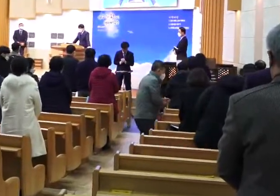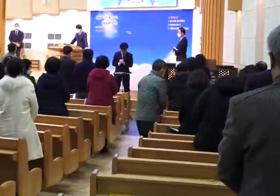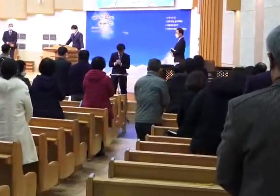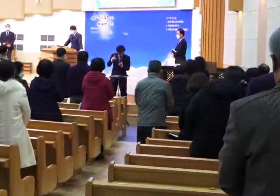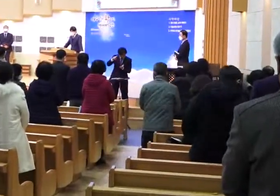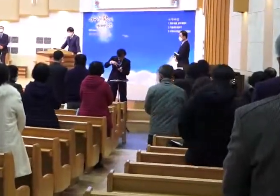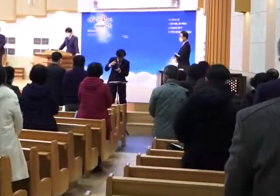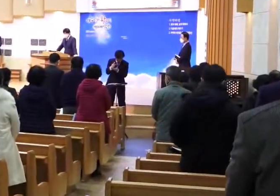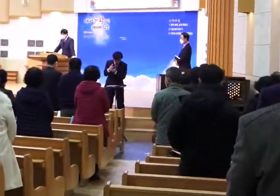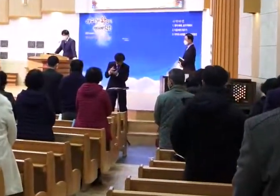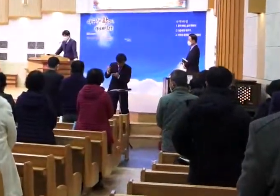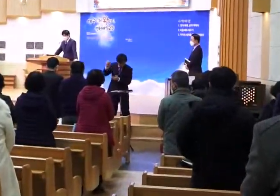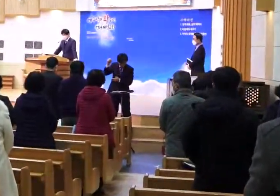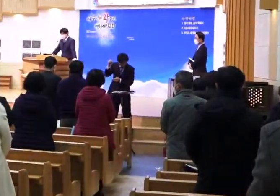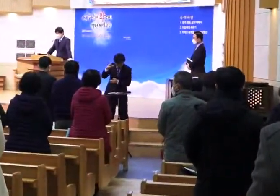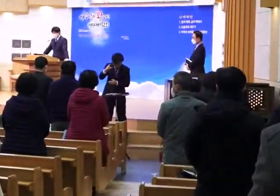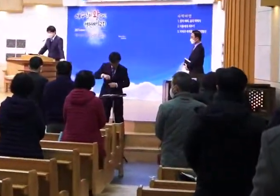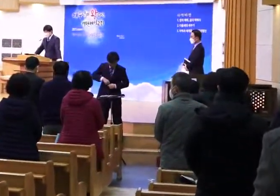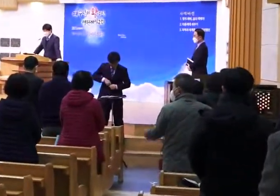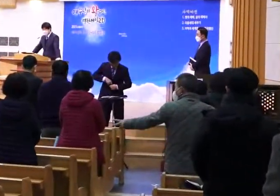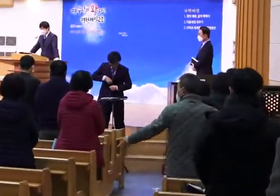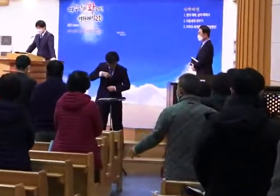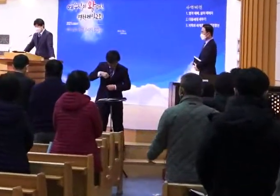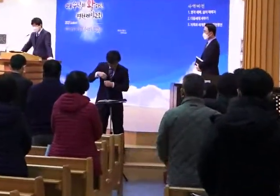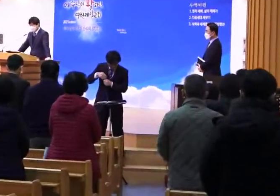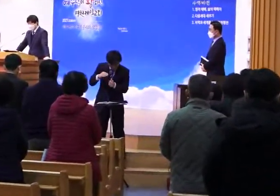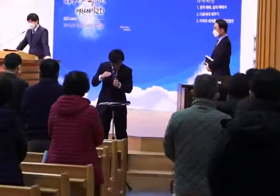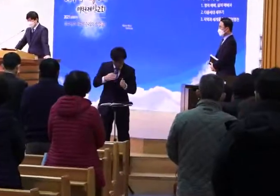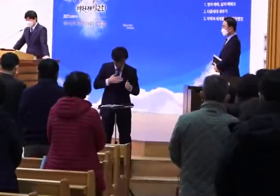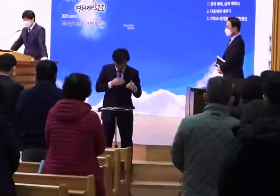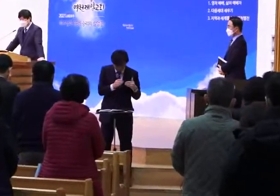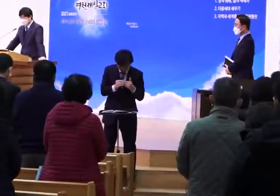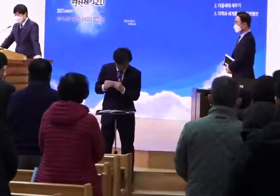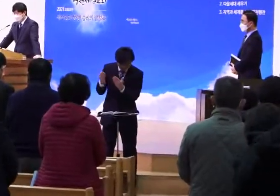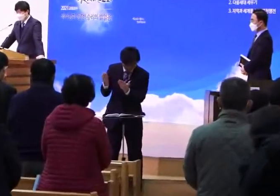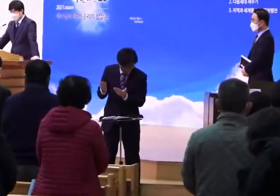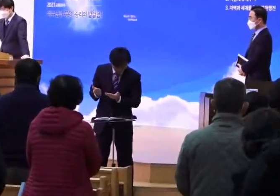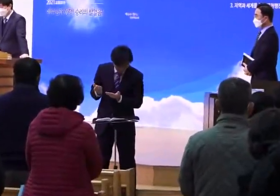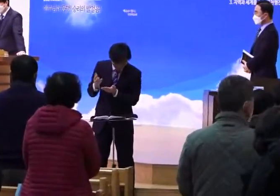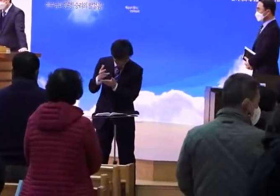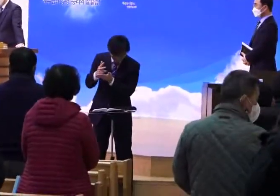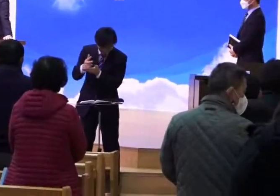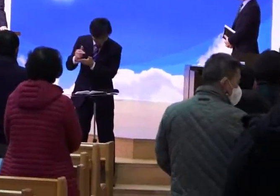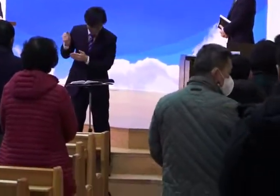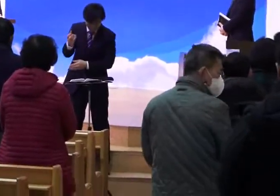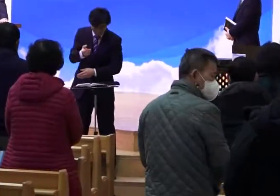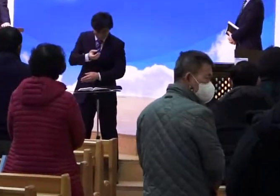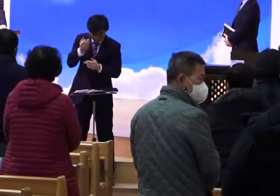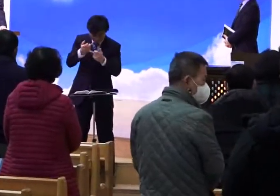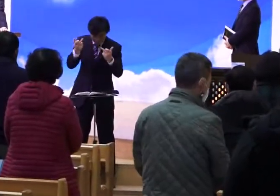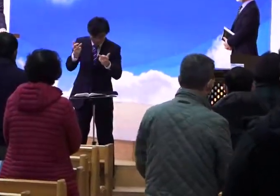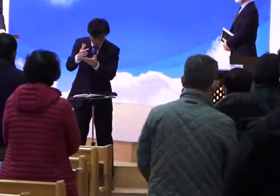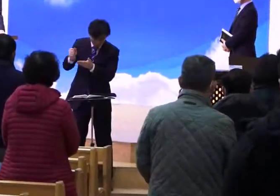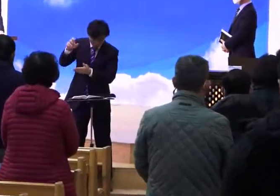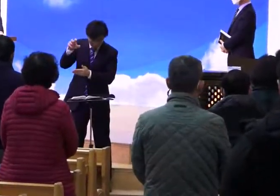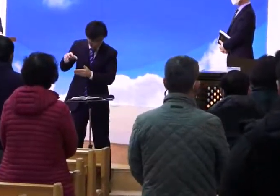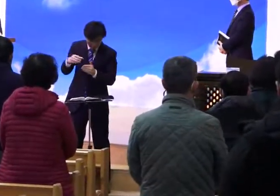주의 빛과 주의 진리를 보내시어 나를 인도하시고 주의 거룩한 산과 주께서 계신 곳에 이르게